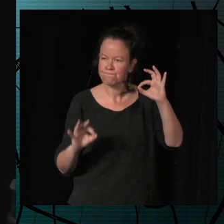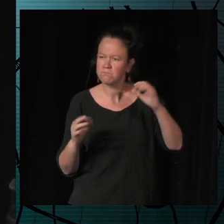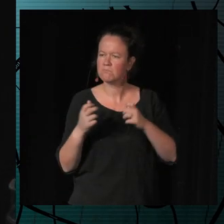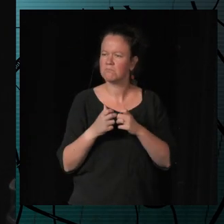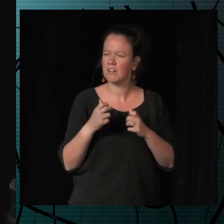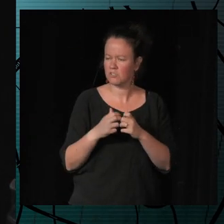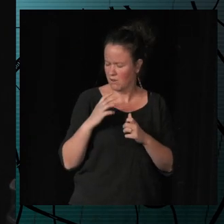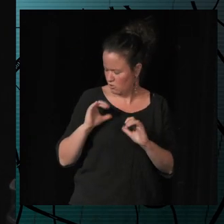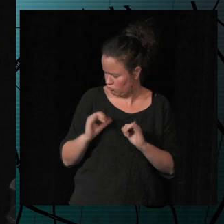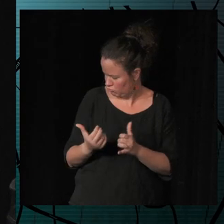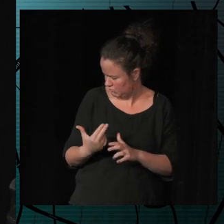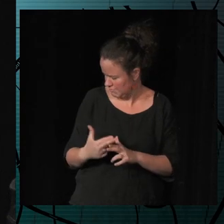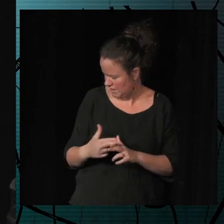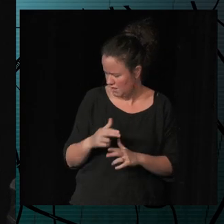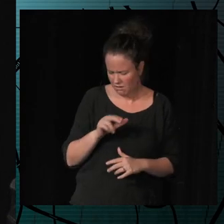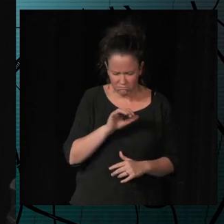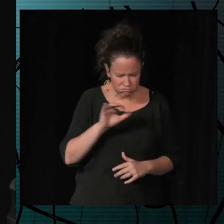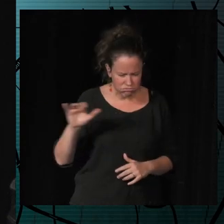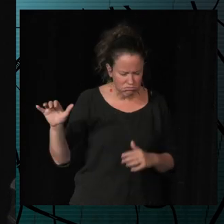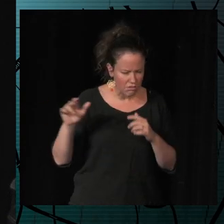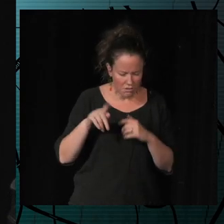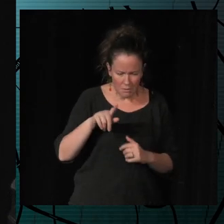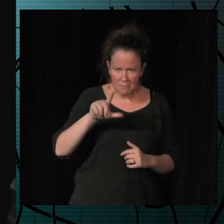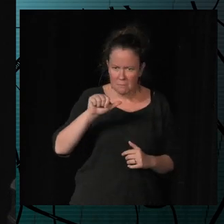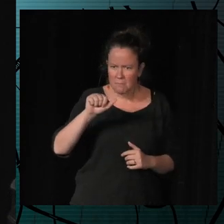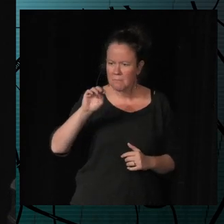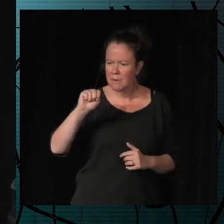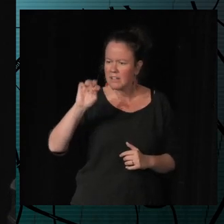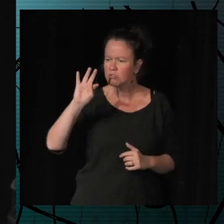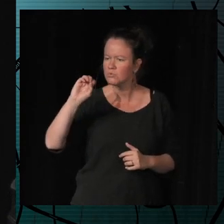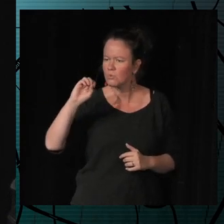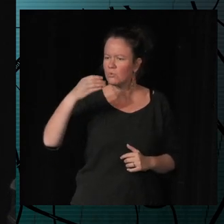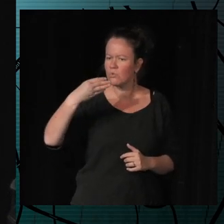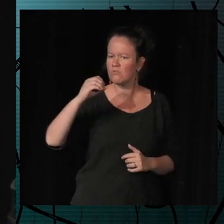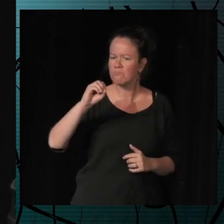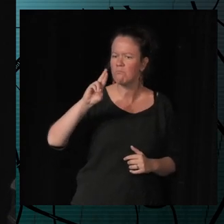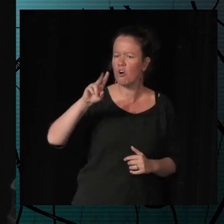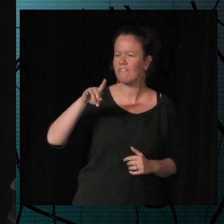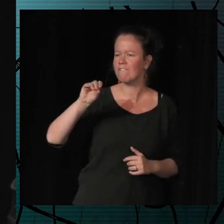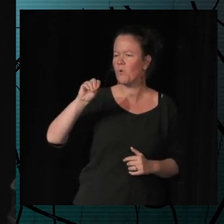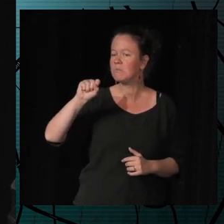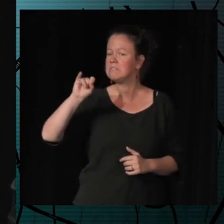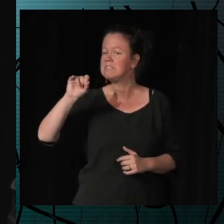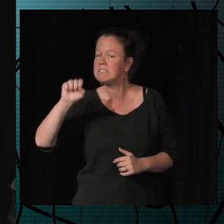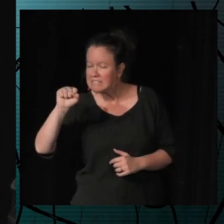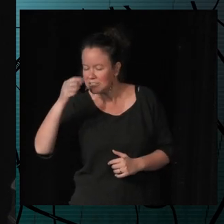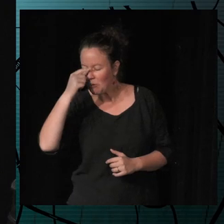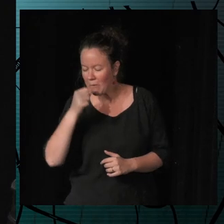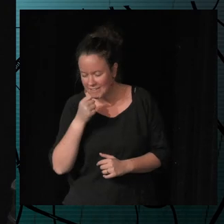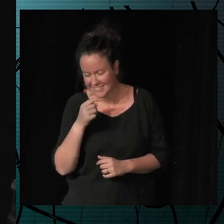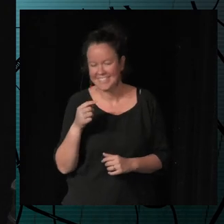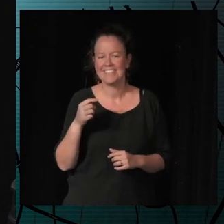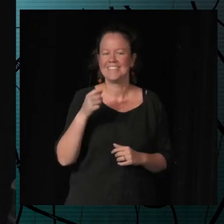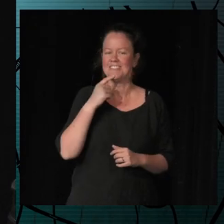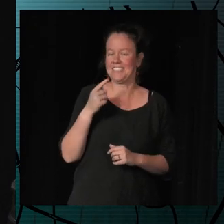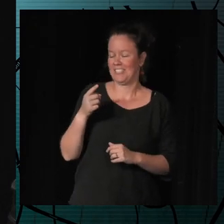plastom alors je vais pas réussir à le sortir dans le bon ordre euh plastomorphosis je crois qui est un jeu qui reprend les codes du